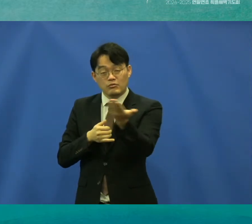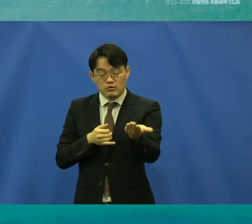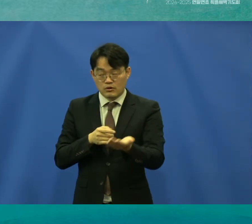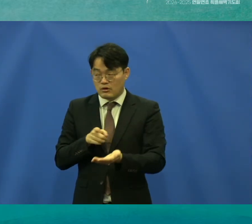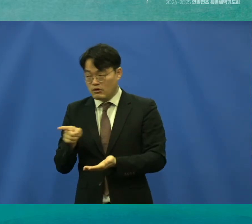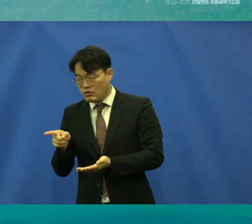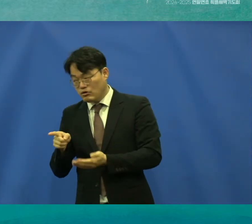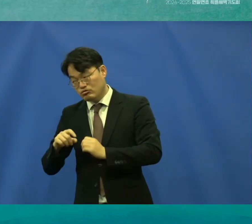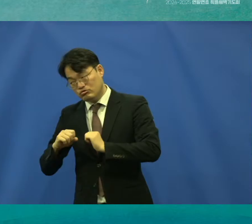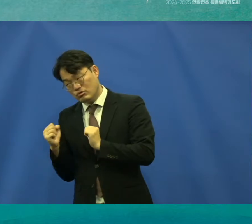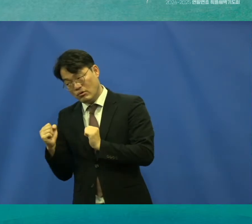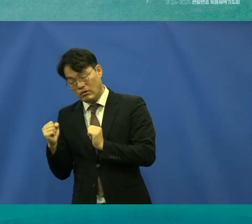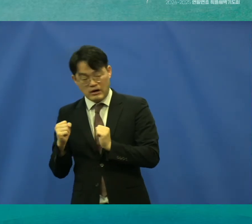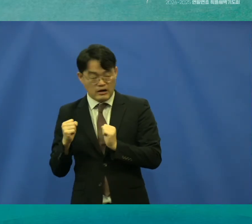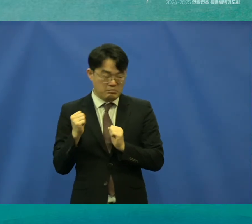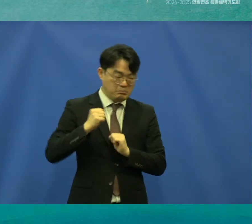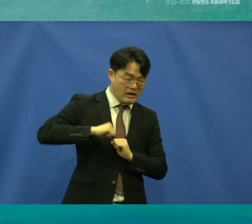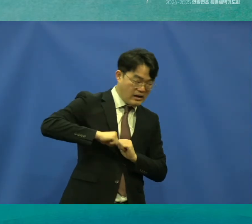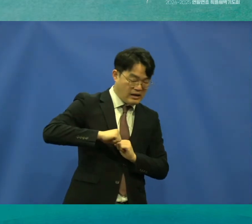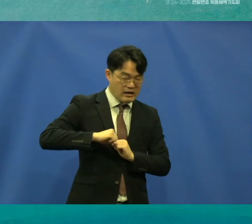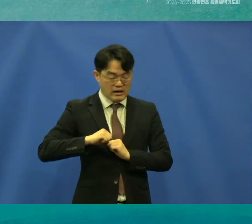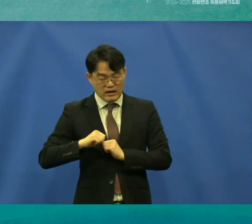순종과 불순종을 오고 가고 있습니다.